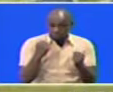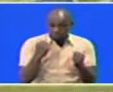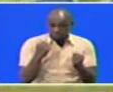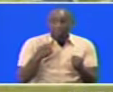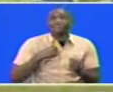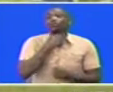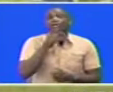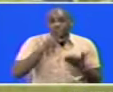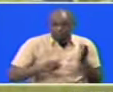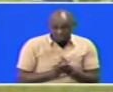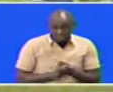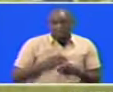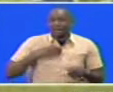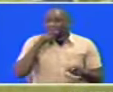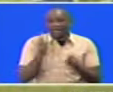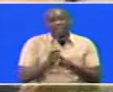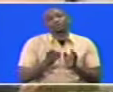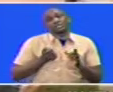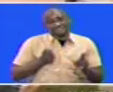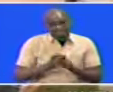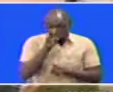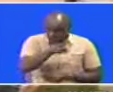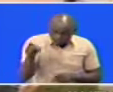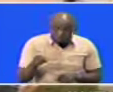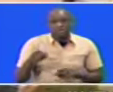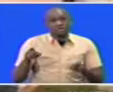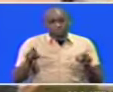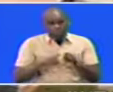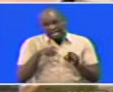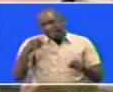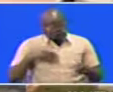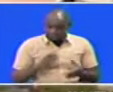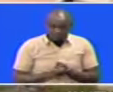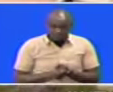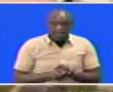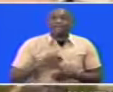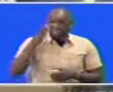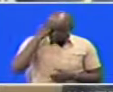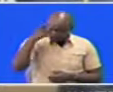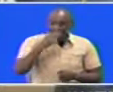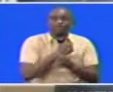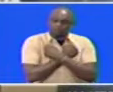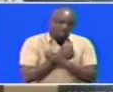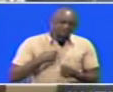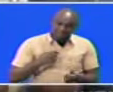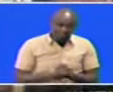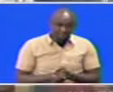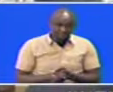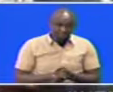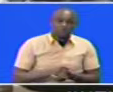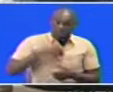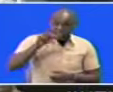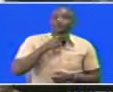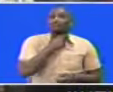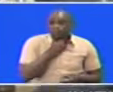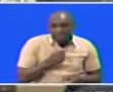mimi nataka ndugu zangu na dada, hata wale wa Sabati na kwingine, najua mnanipenda. Na mungependa